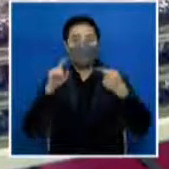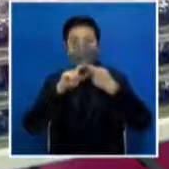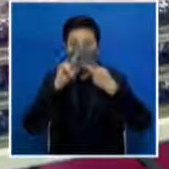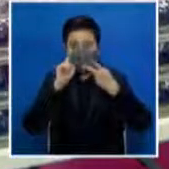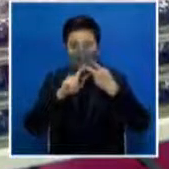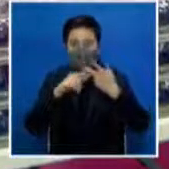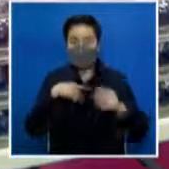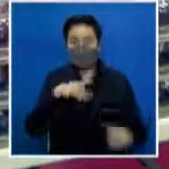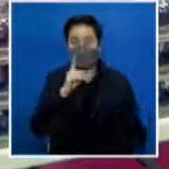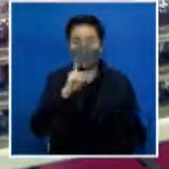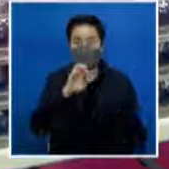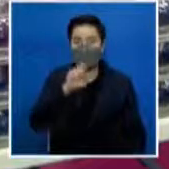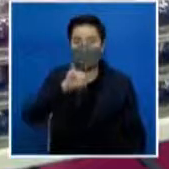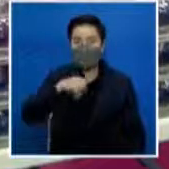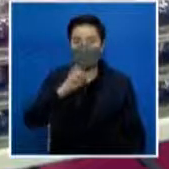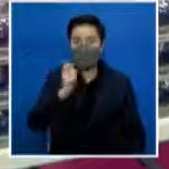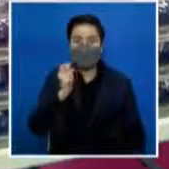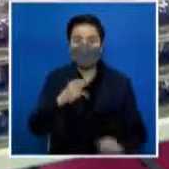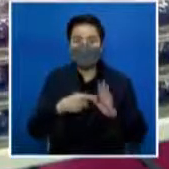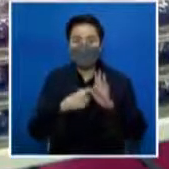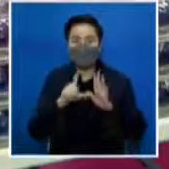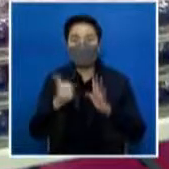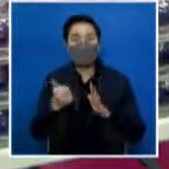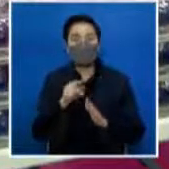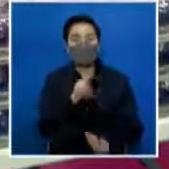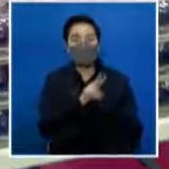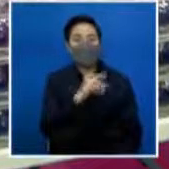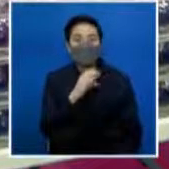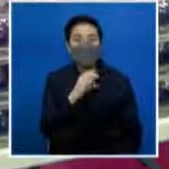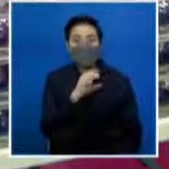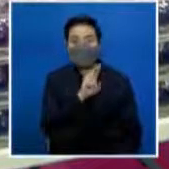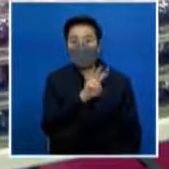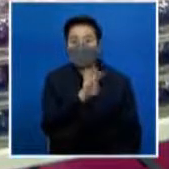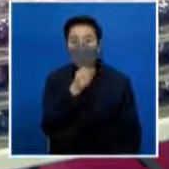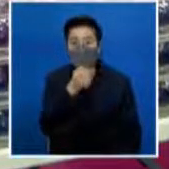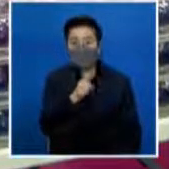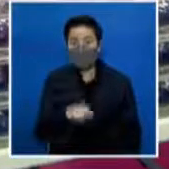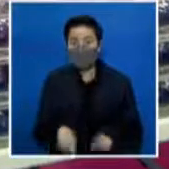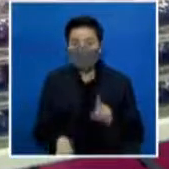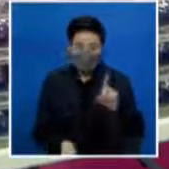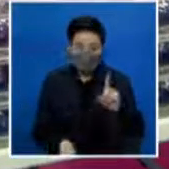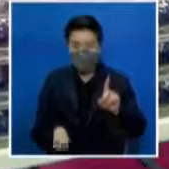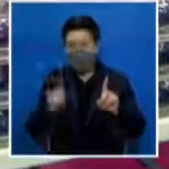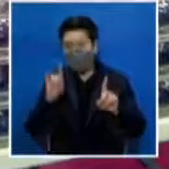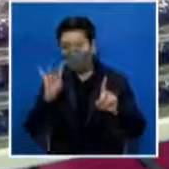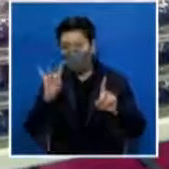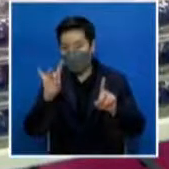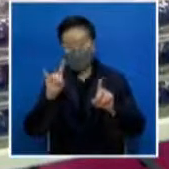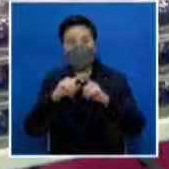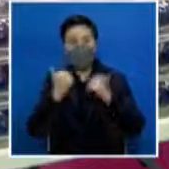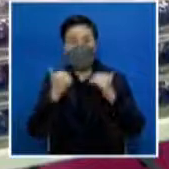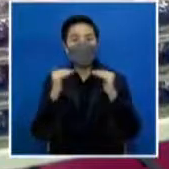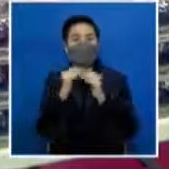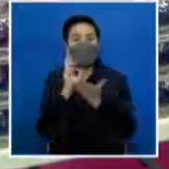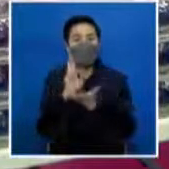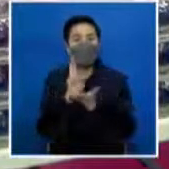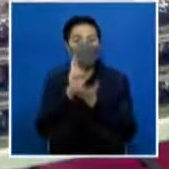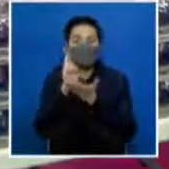ออมสินดิจิทัลอายุ2ปีงวดที่211หน่วยละ100บาทท่านก็จะมีสิทธิ์ลุ้นราง